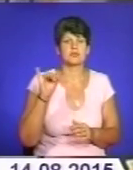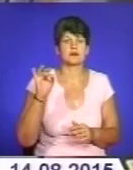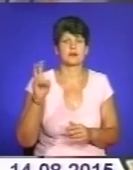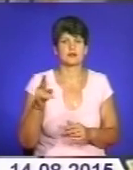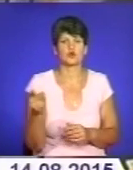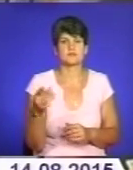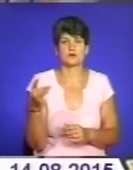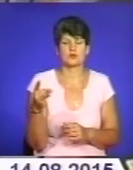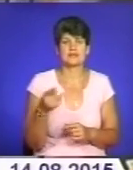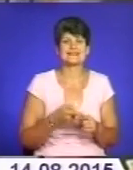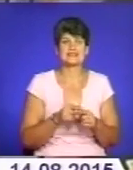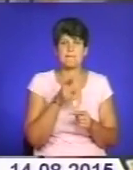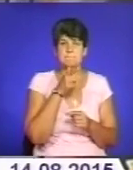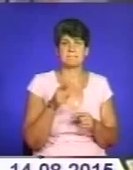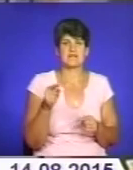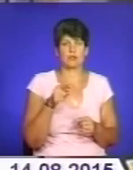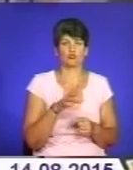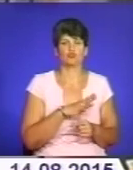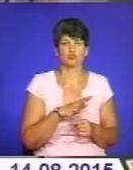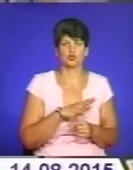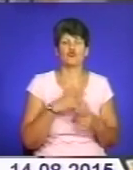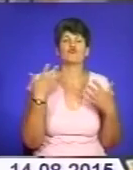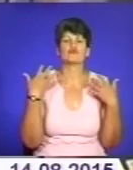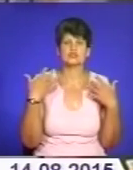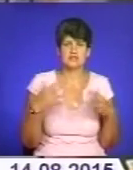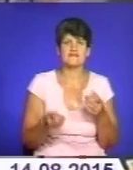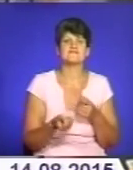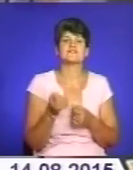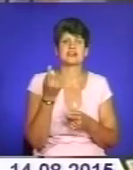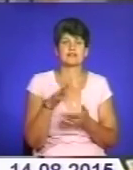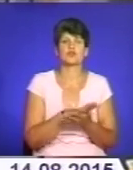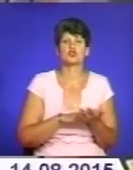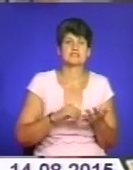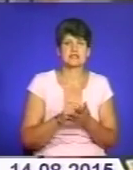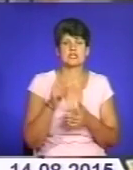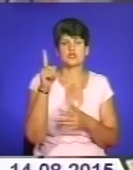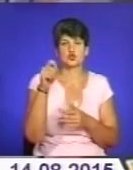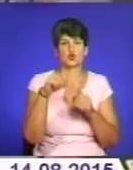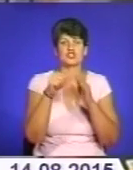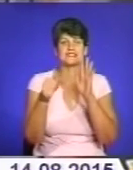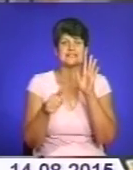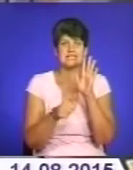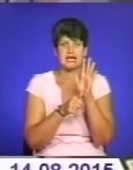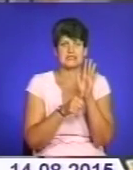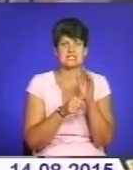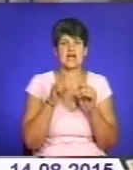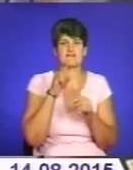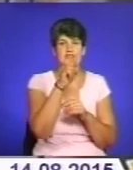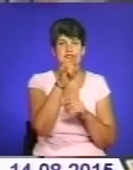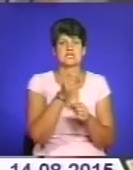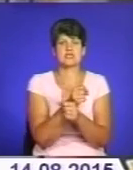За даний період було вже виявлено та знищено 116 авіаційних